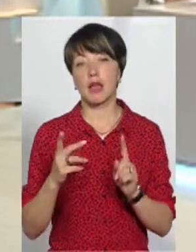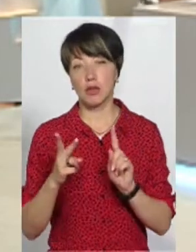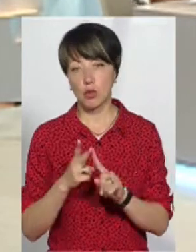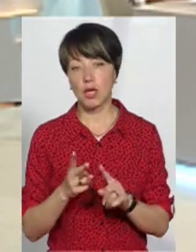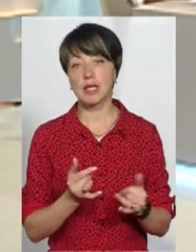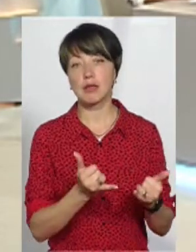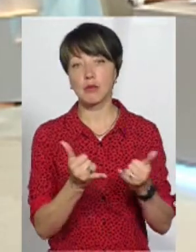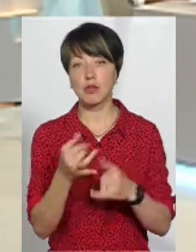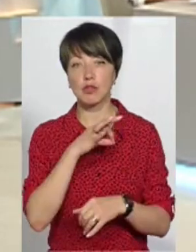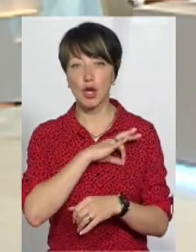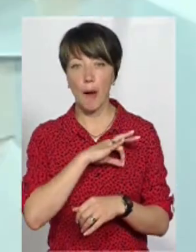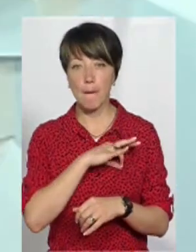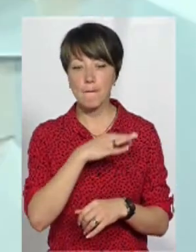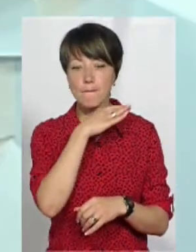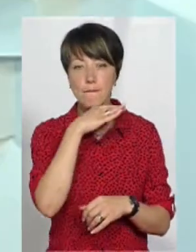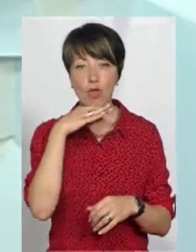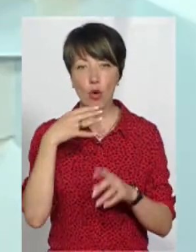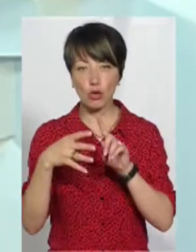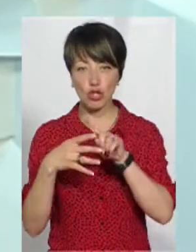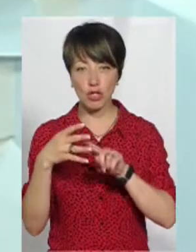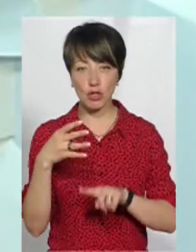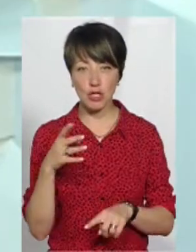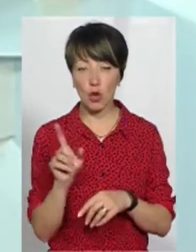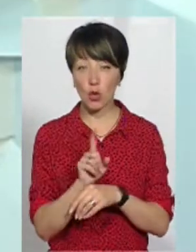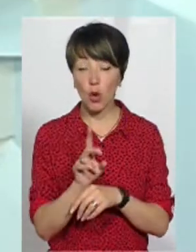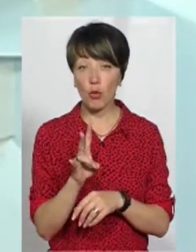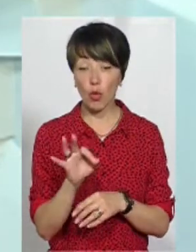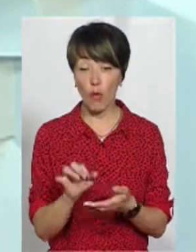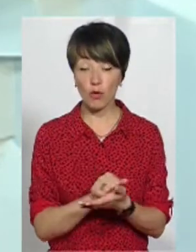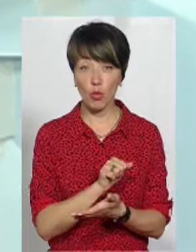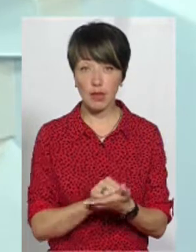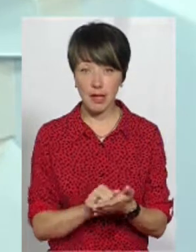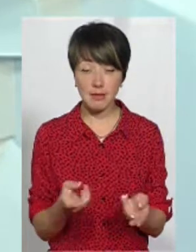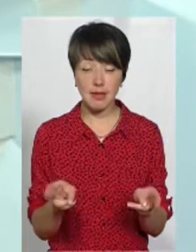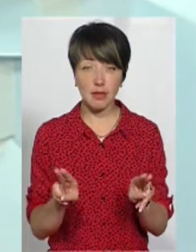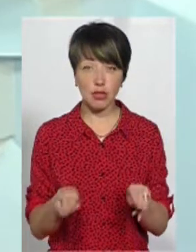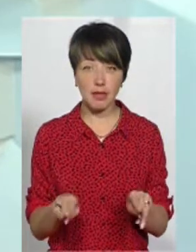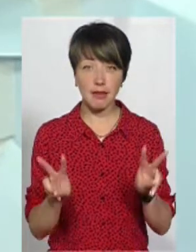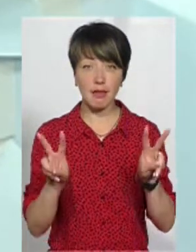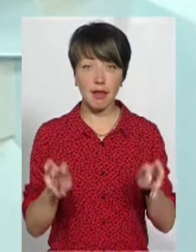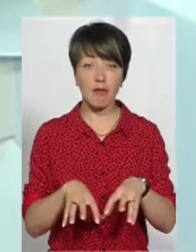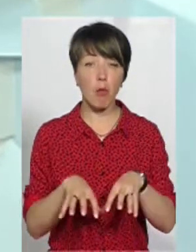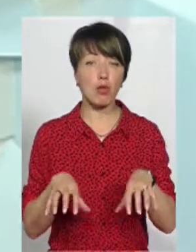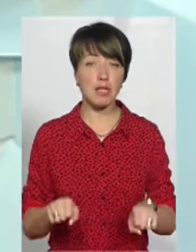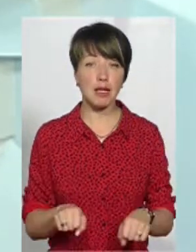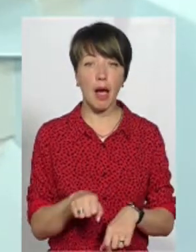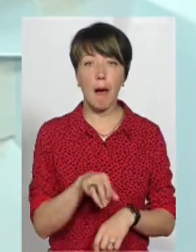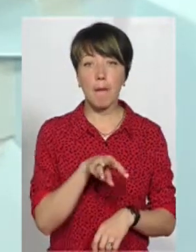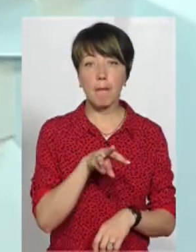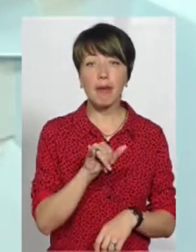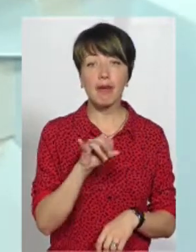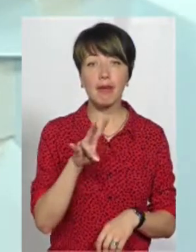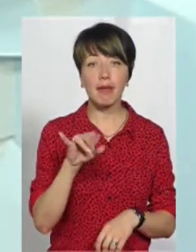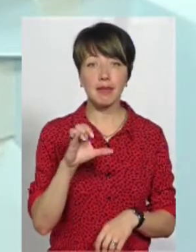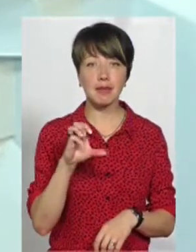Забезпечується вживання множинності норм, але в нормативно-правовій документації залишається назва посади «міністр».